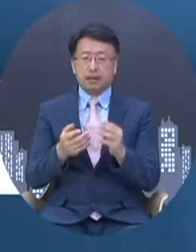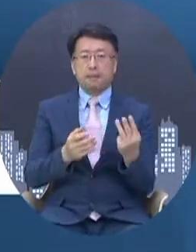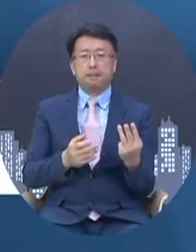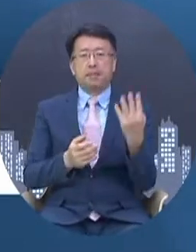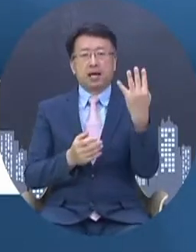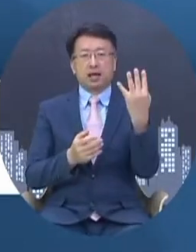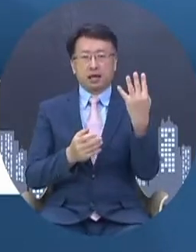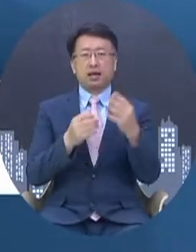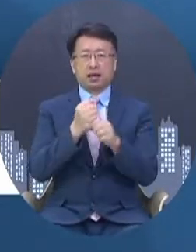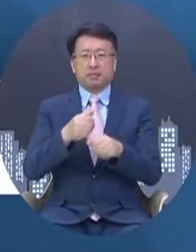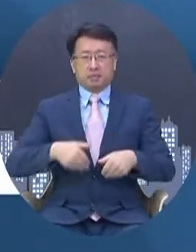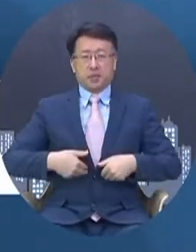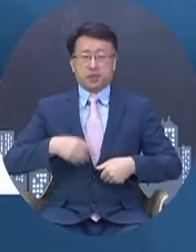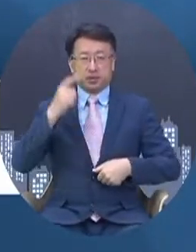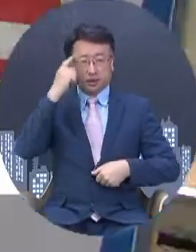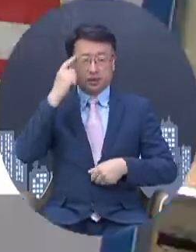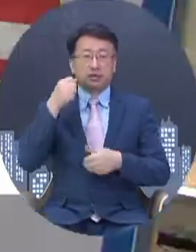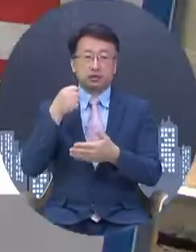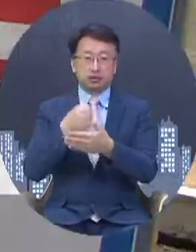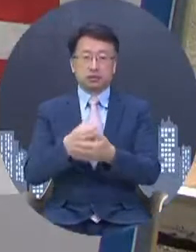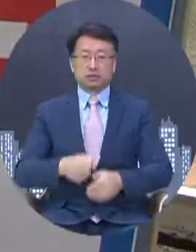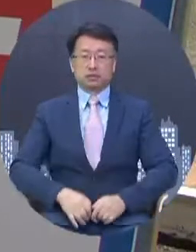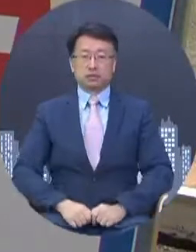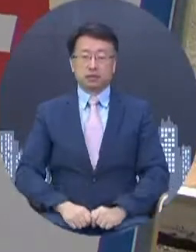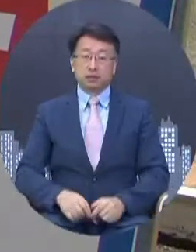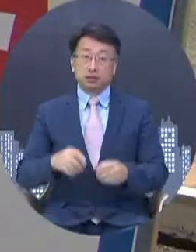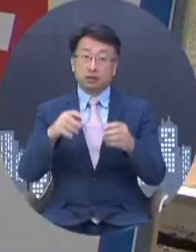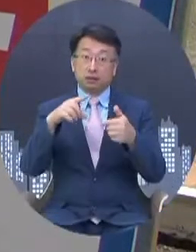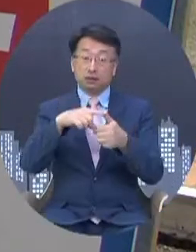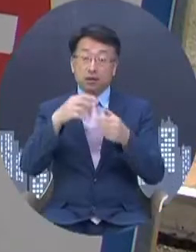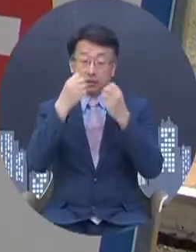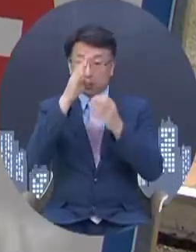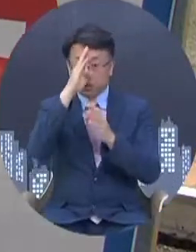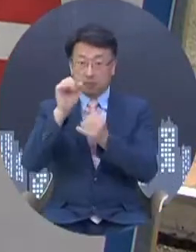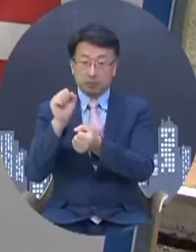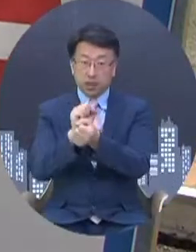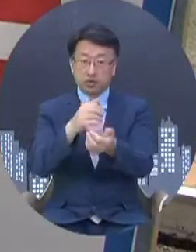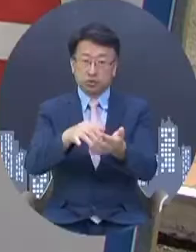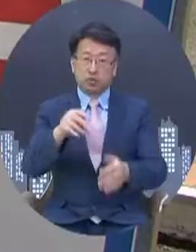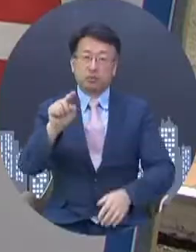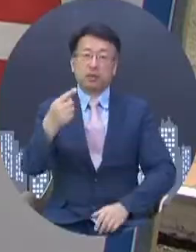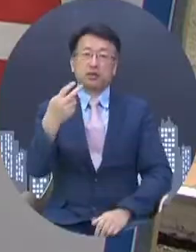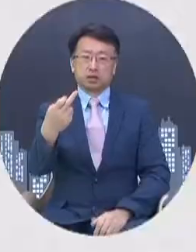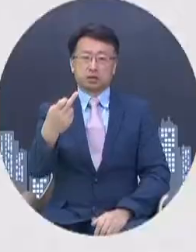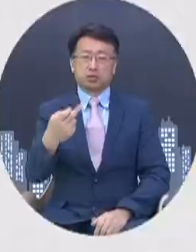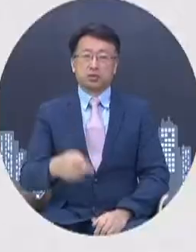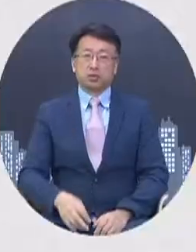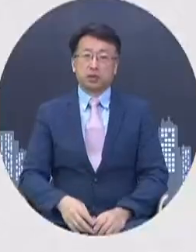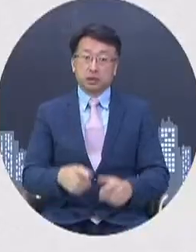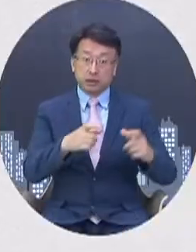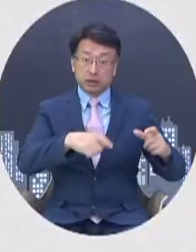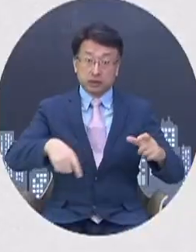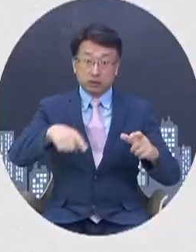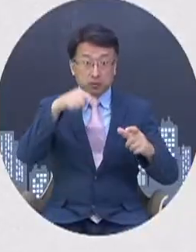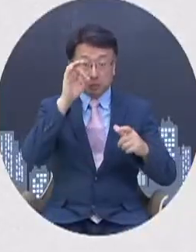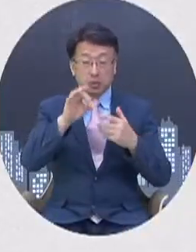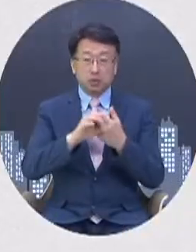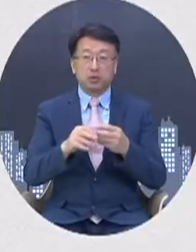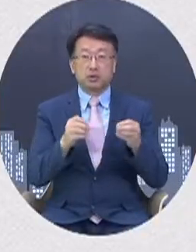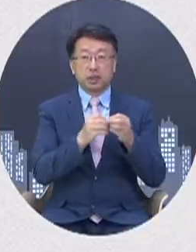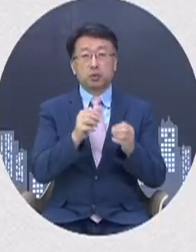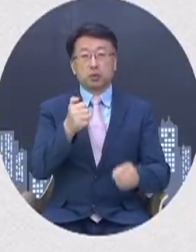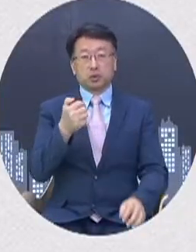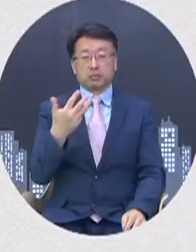단계를 격상할 필요가 있다고 판단하여 경남의 신규 확진 환자는 112명, 지역별로는